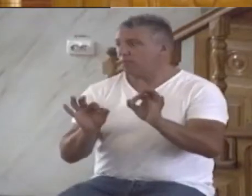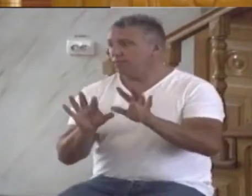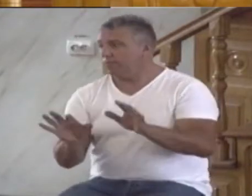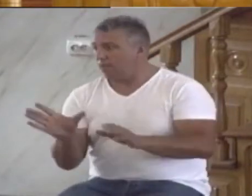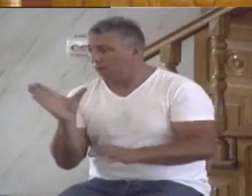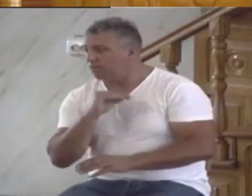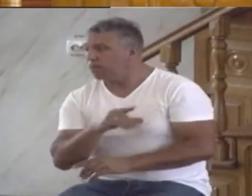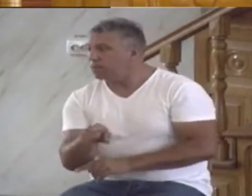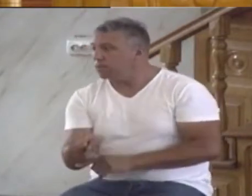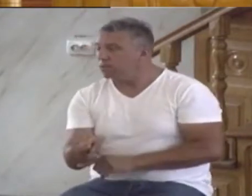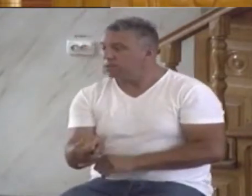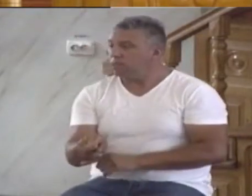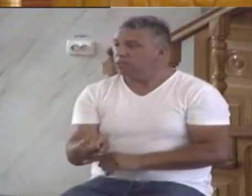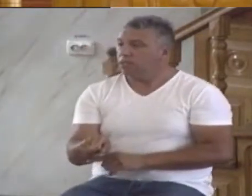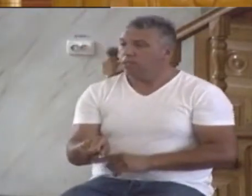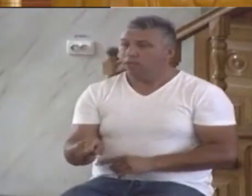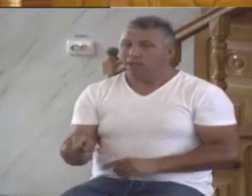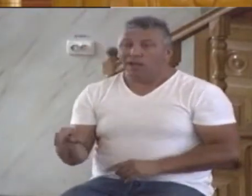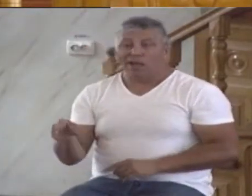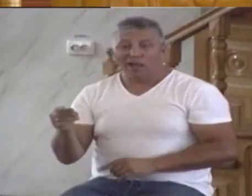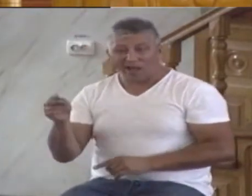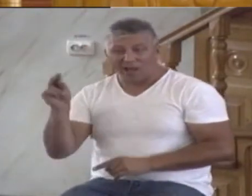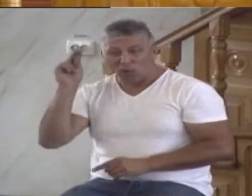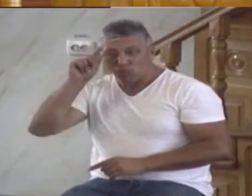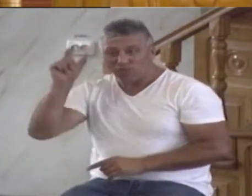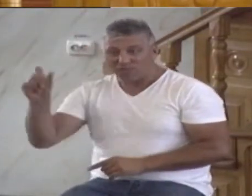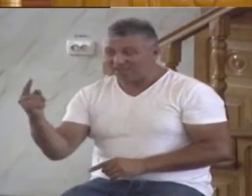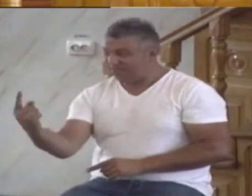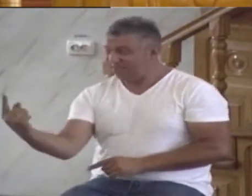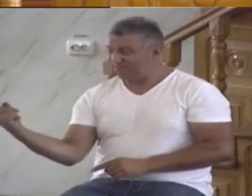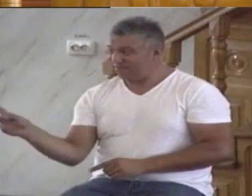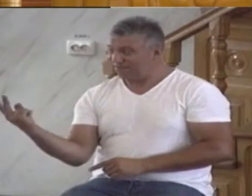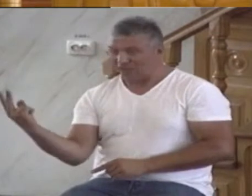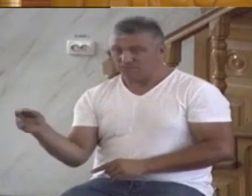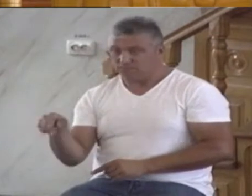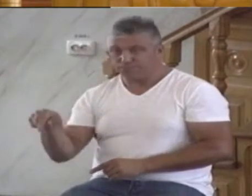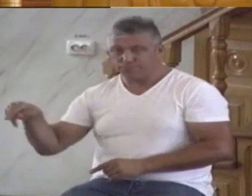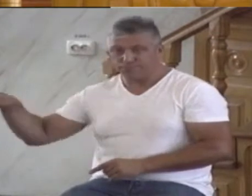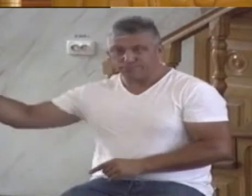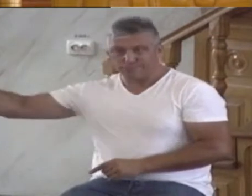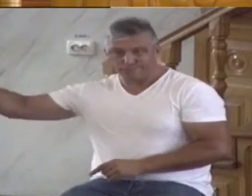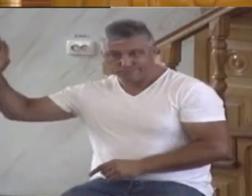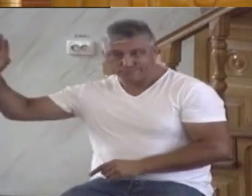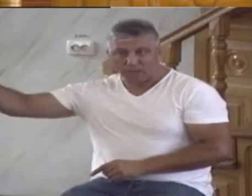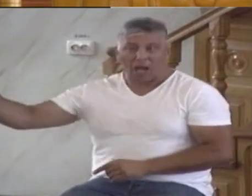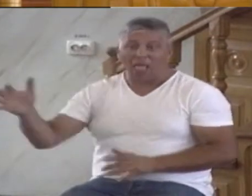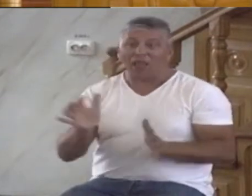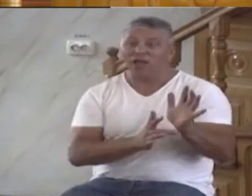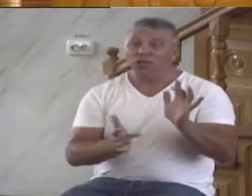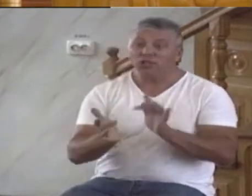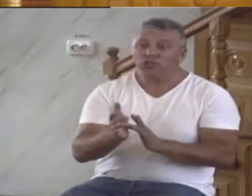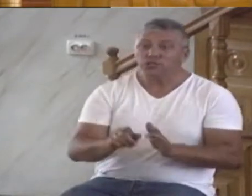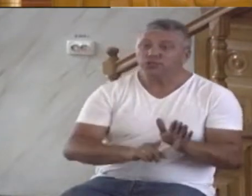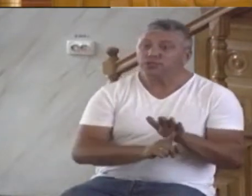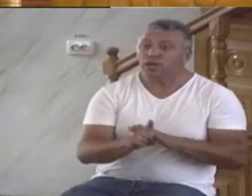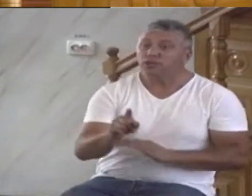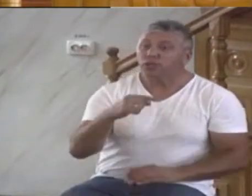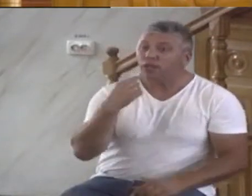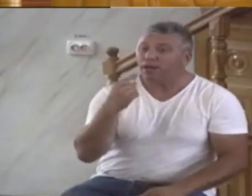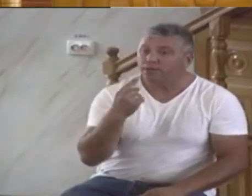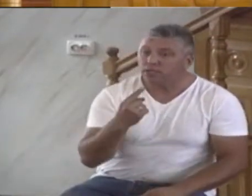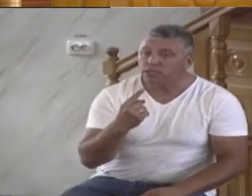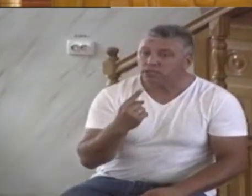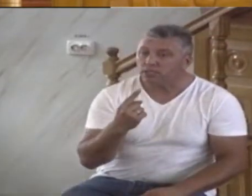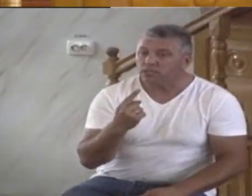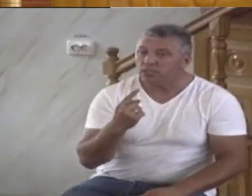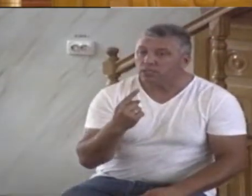мне“». Когда же они пошли, Иисус начал говорить народам Иоанне: „Что смотрели?